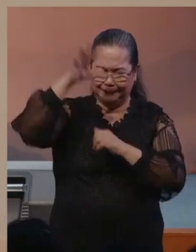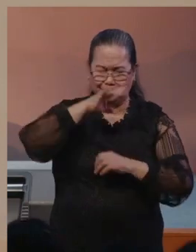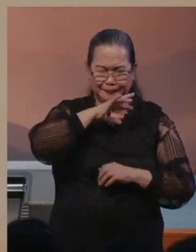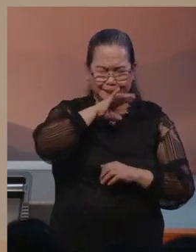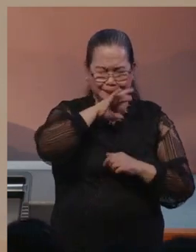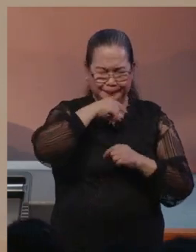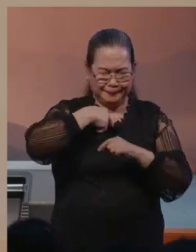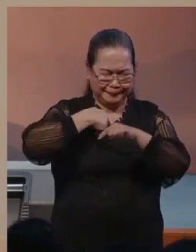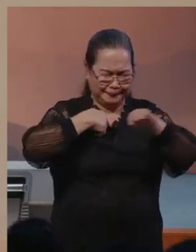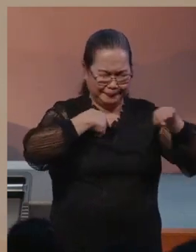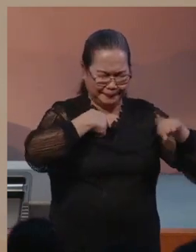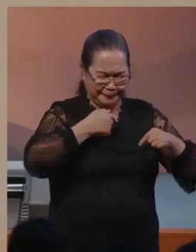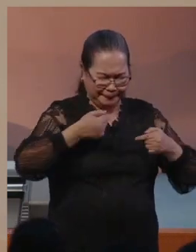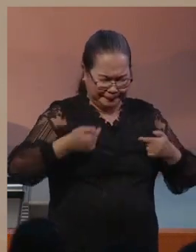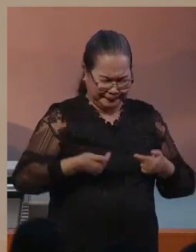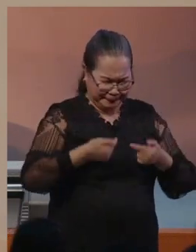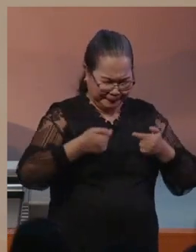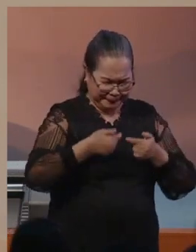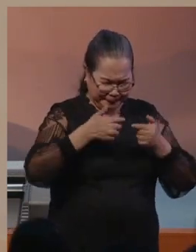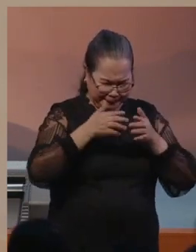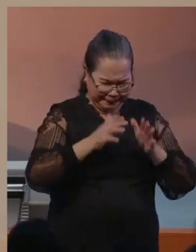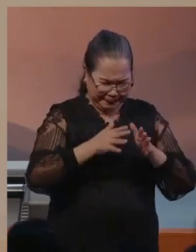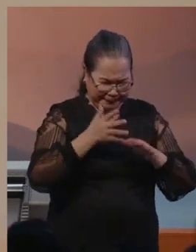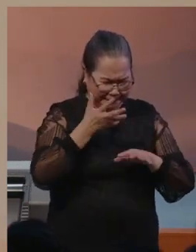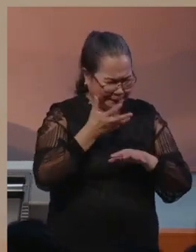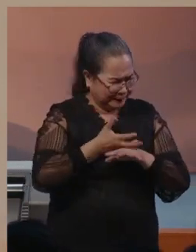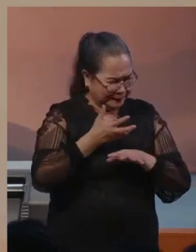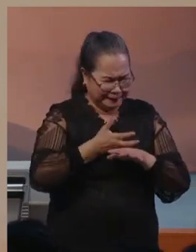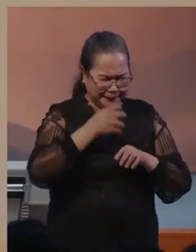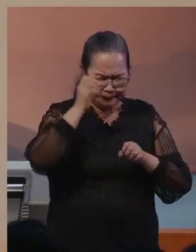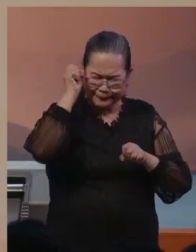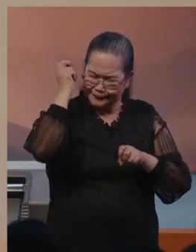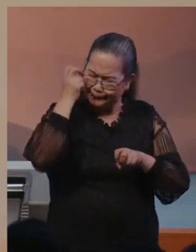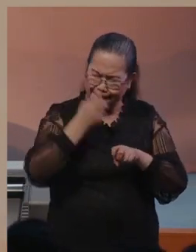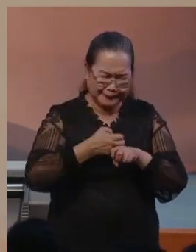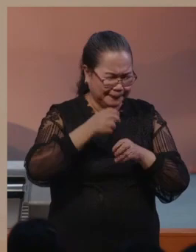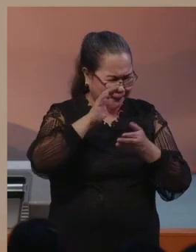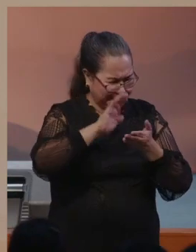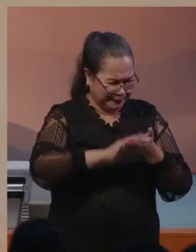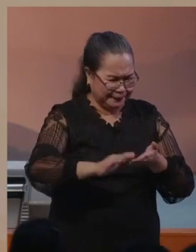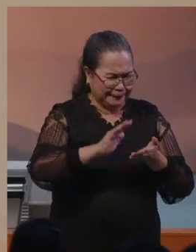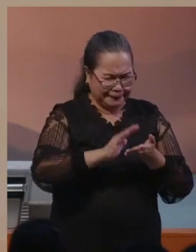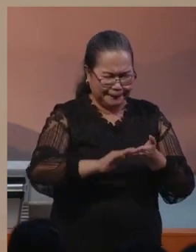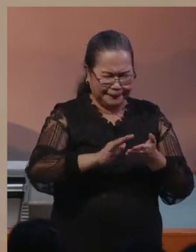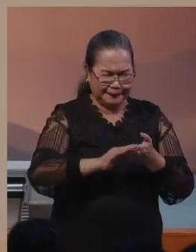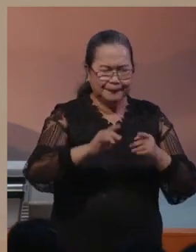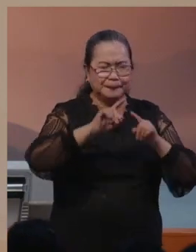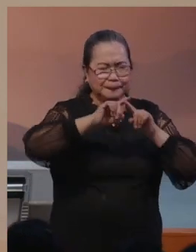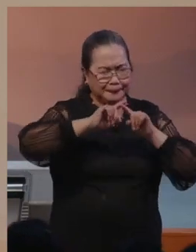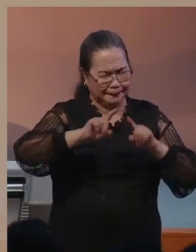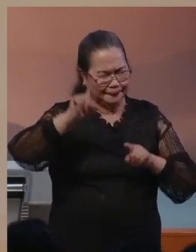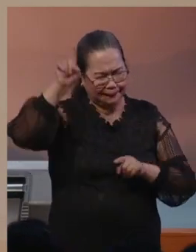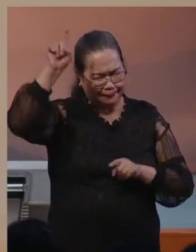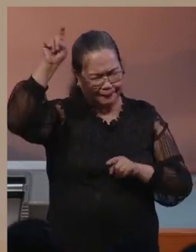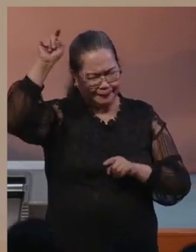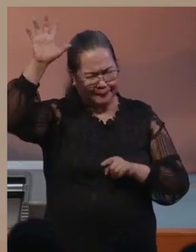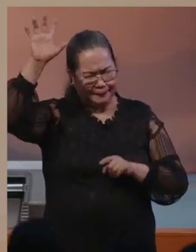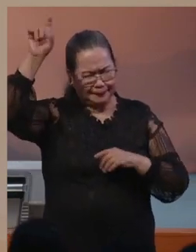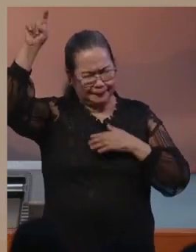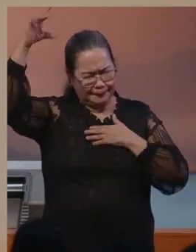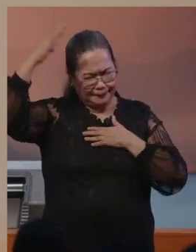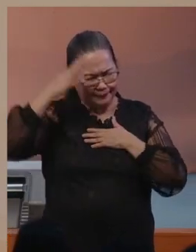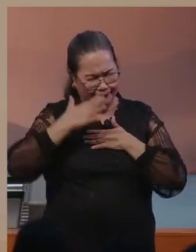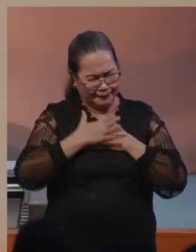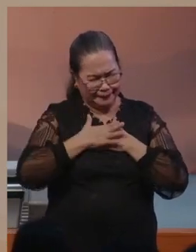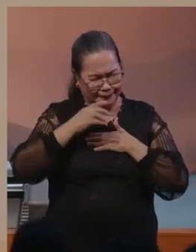marumi, makasalanan, mahirap patawarin. Ngunit Panginoon, sa inyong kagandahang loob sa